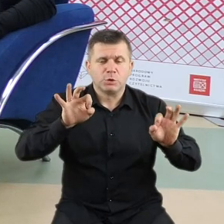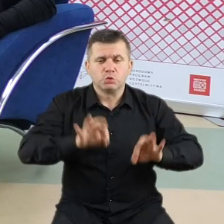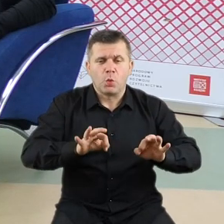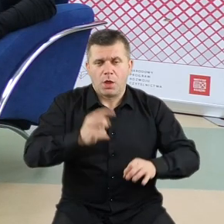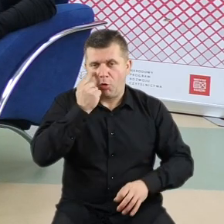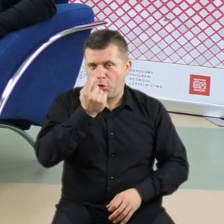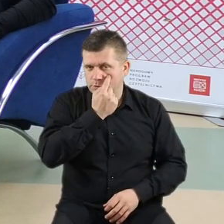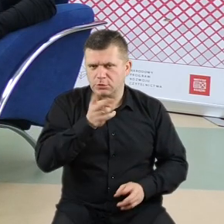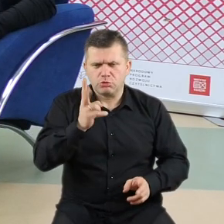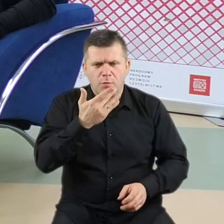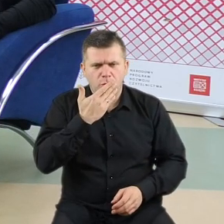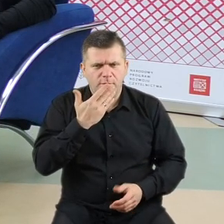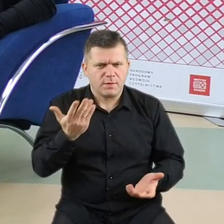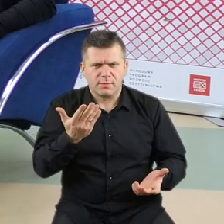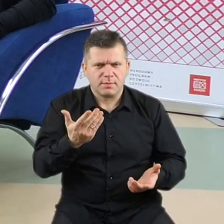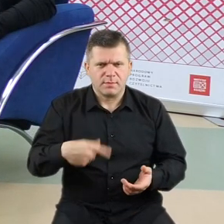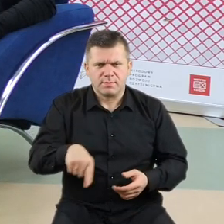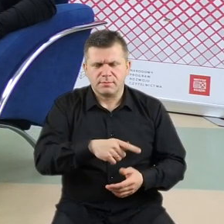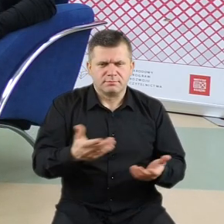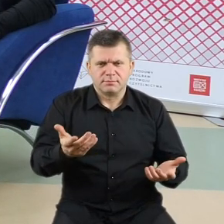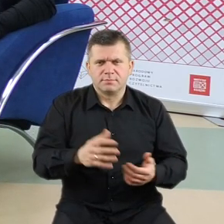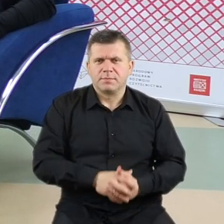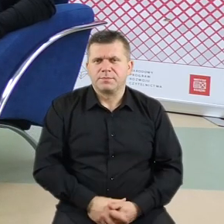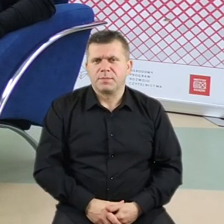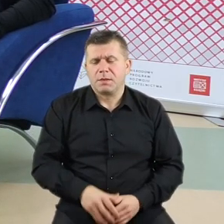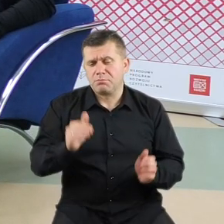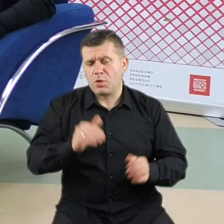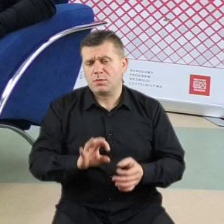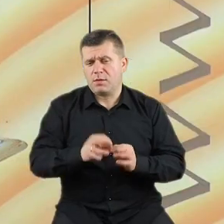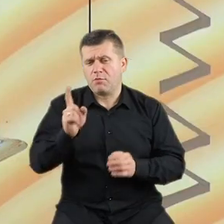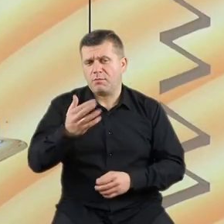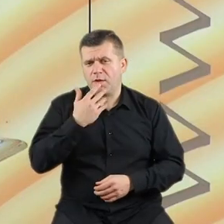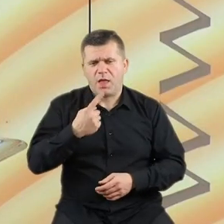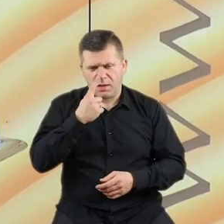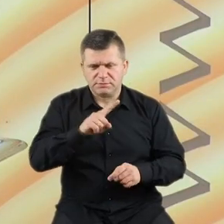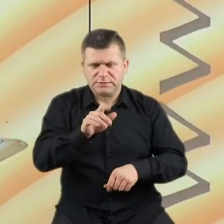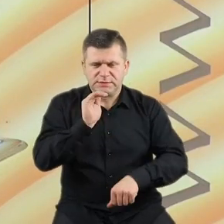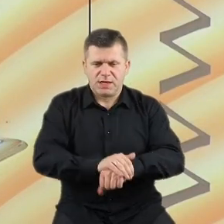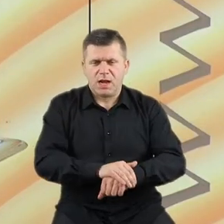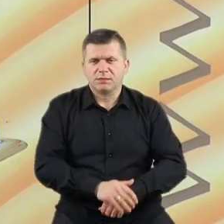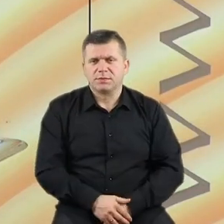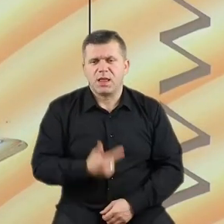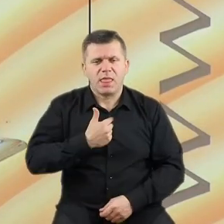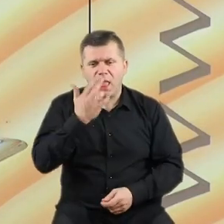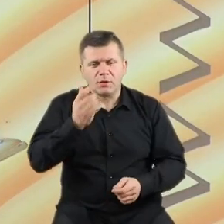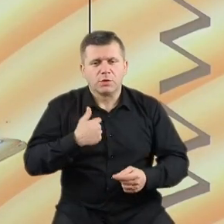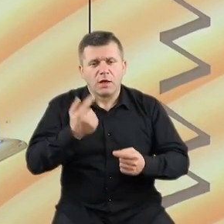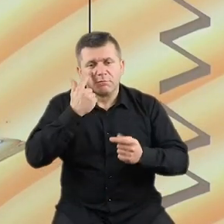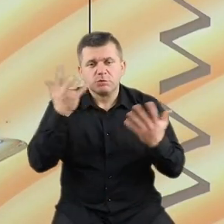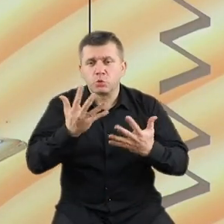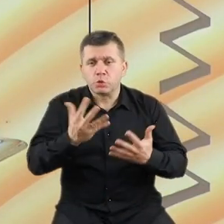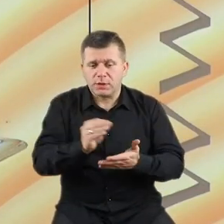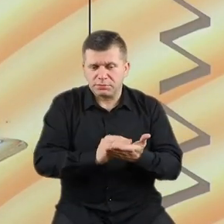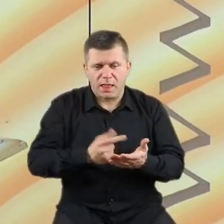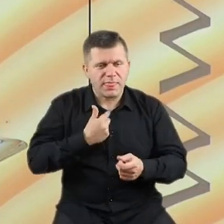To jest też z kogoś cytat. Ktoś powiedział, że treny się pisze suchymi oczami. Może nawet on to powiedział. Ja się z tym świetnie zgadzam. Ja się nie wzruszam podczas pisania.